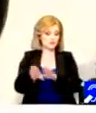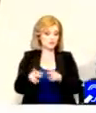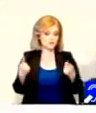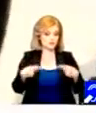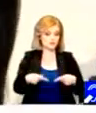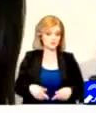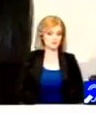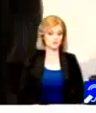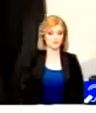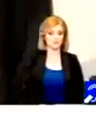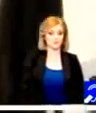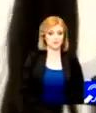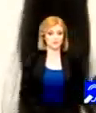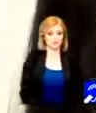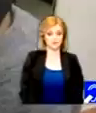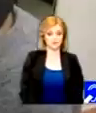dispărut.